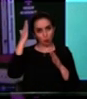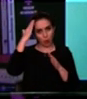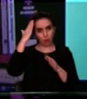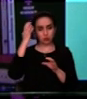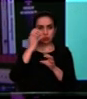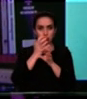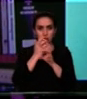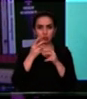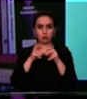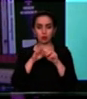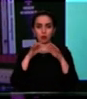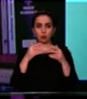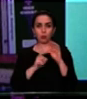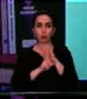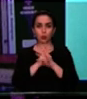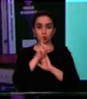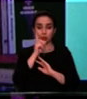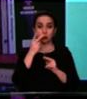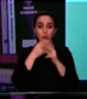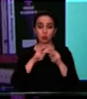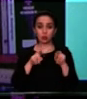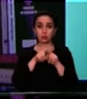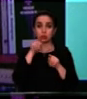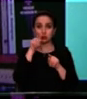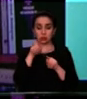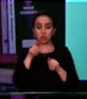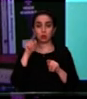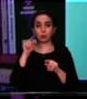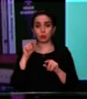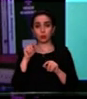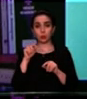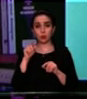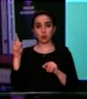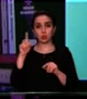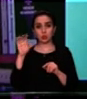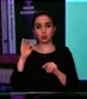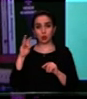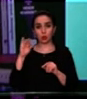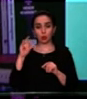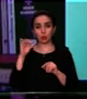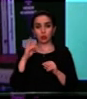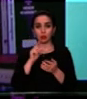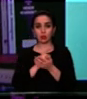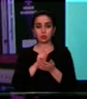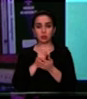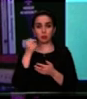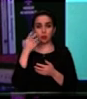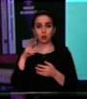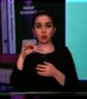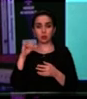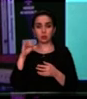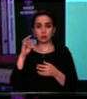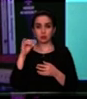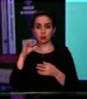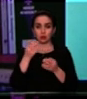skeletsizlar kenja tipi paydo bo'lgan. Ya'ni siz buni zoologiya darslaridan bilasizki, lansitnik